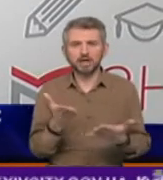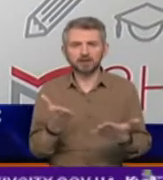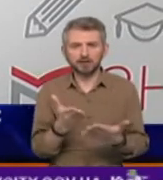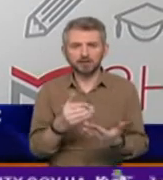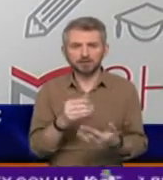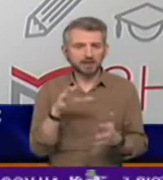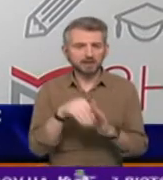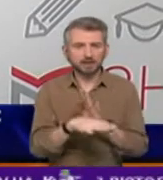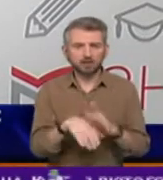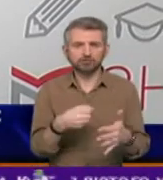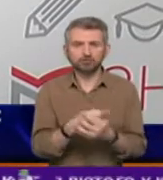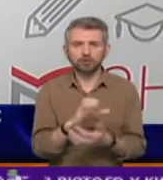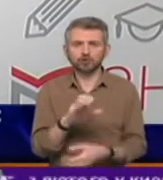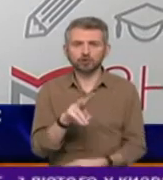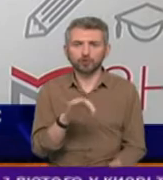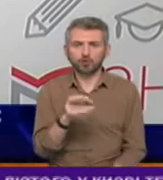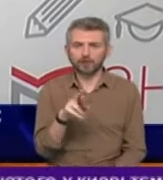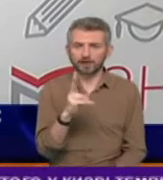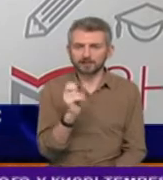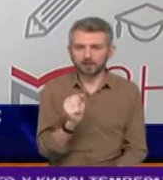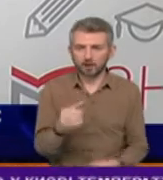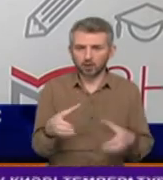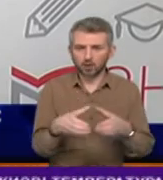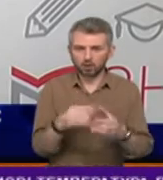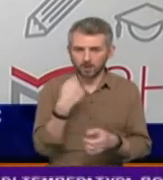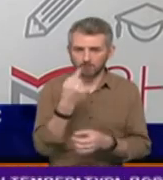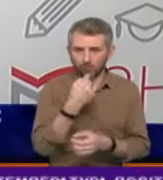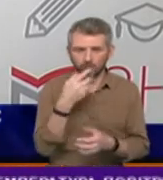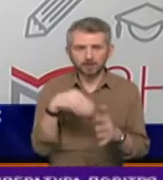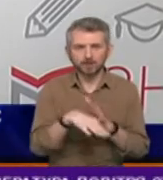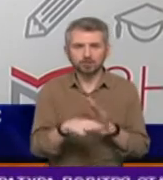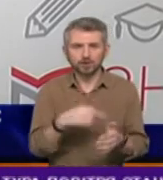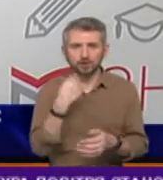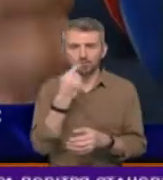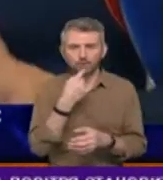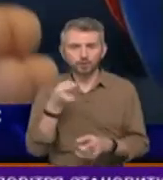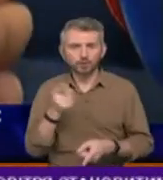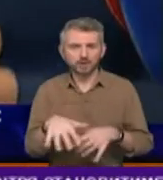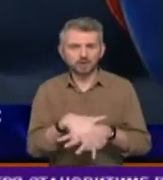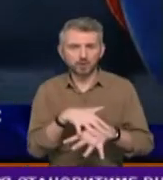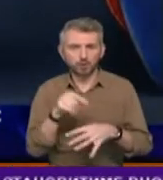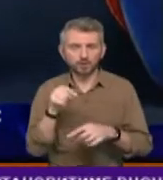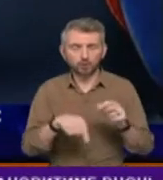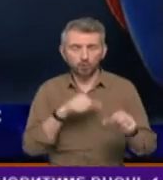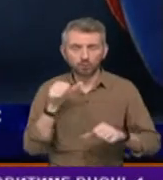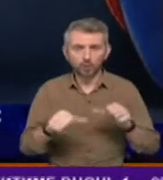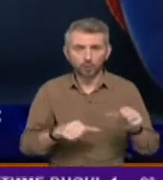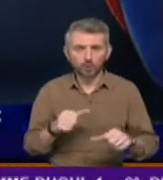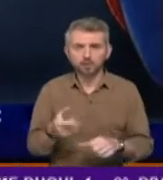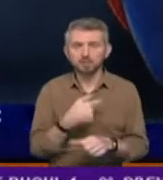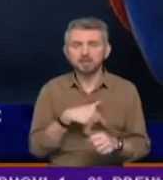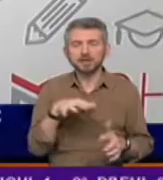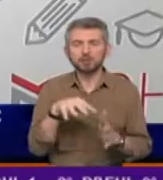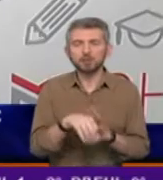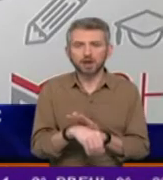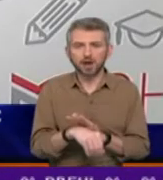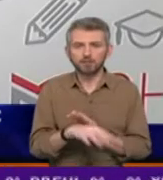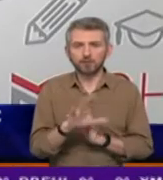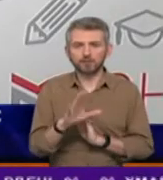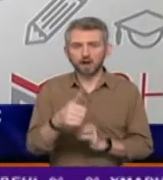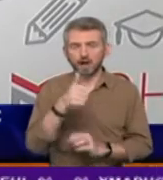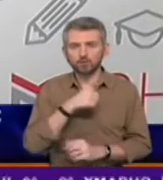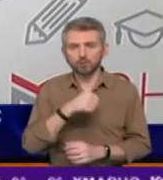відтворювали звуки, вони були несправні. В деяких частинах аудиторії... От ми, тобто те, що хрипів там магнітофон, це проблема магнітофона, а не того, ні,